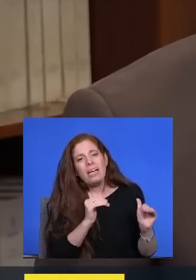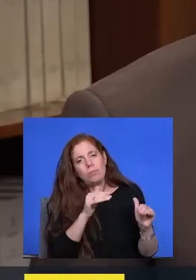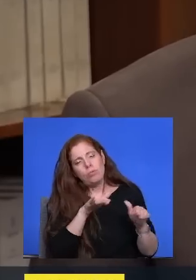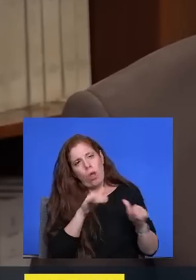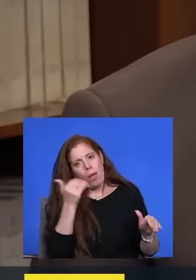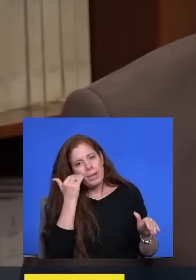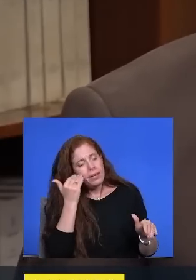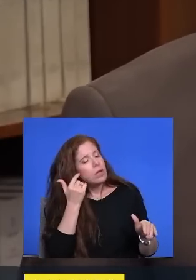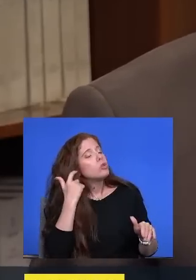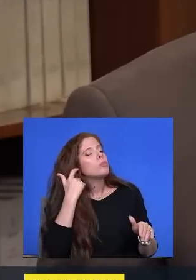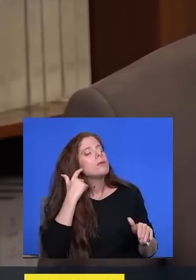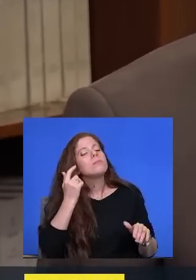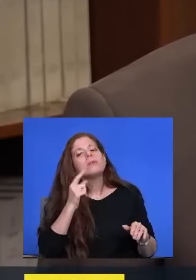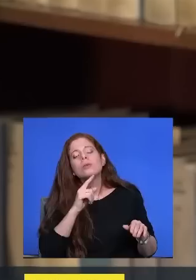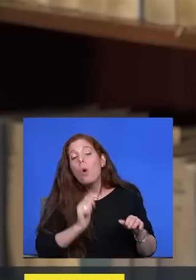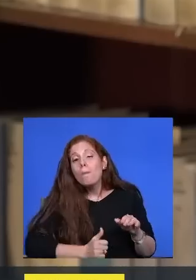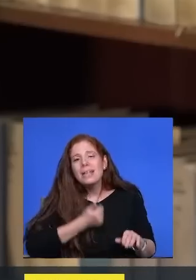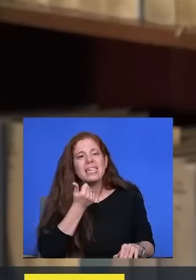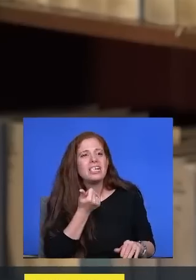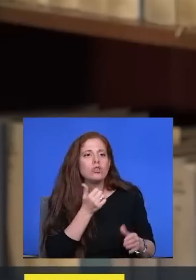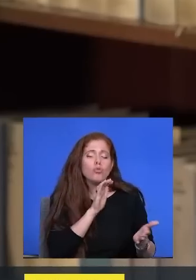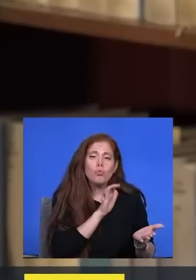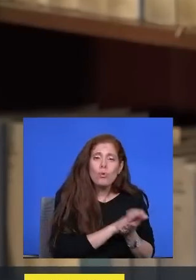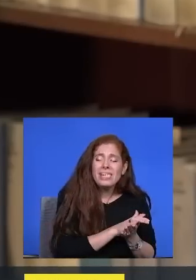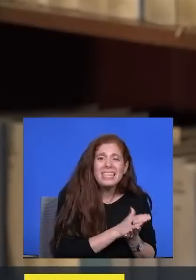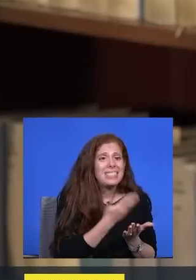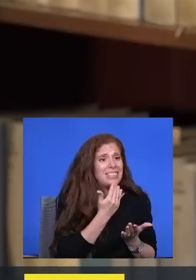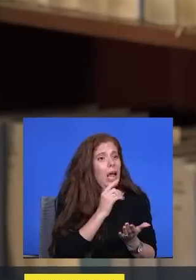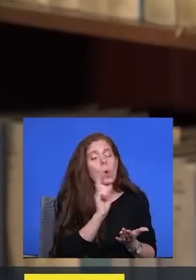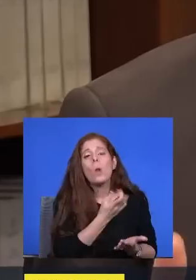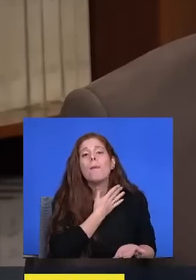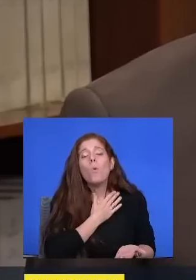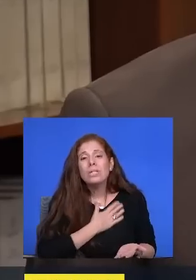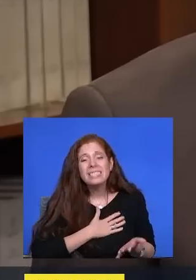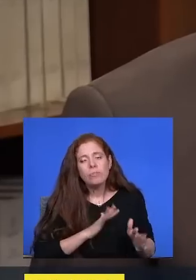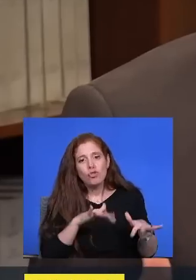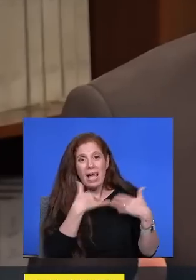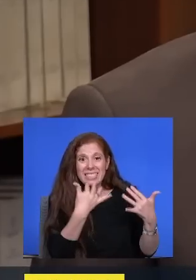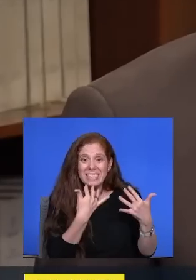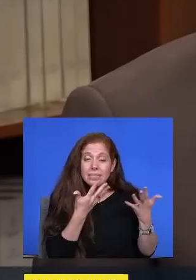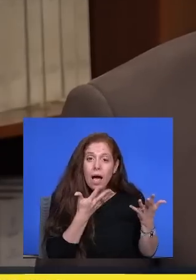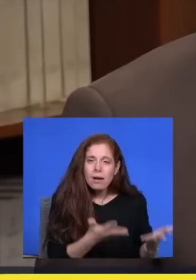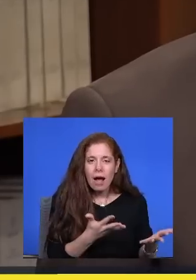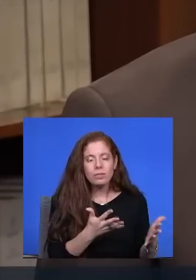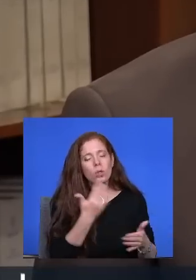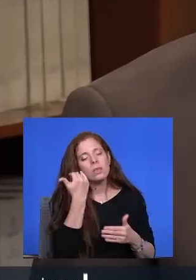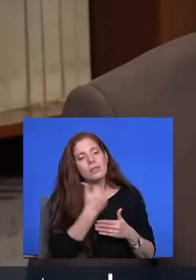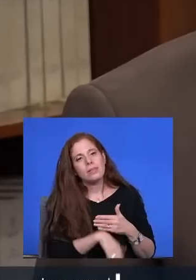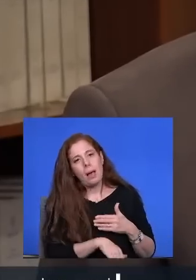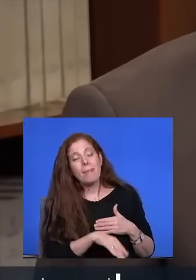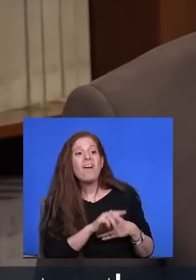שומעים מכל מנהיג שהוא ידיד ישראל, כולם רוצים שהסאגה הזאת תהיה מאחורינו, ורק